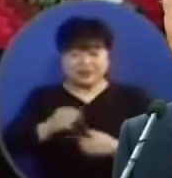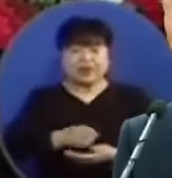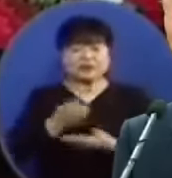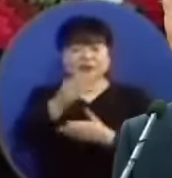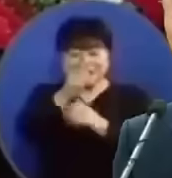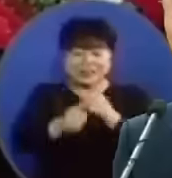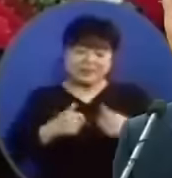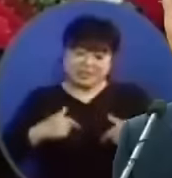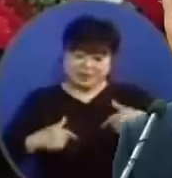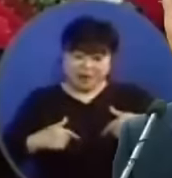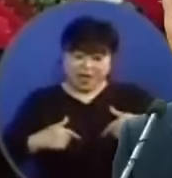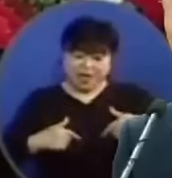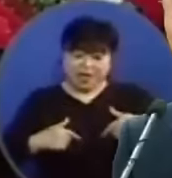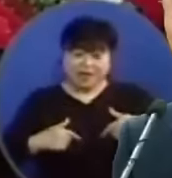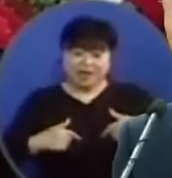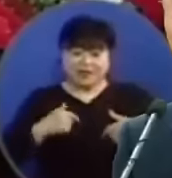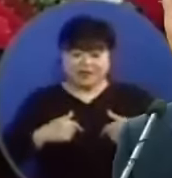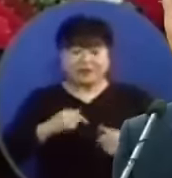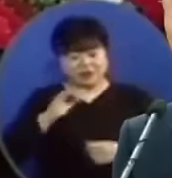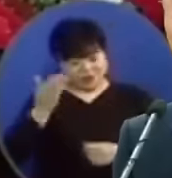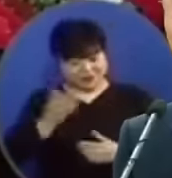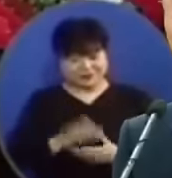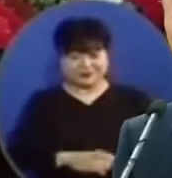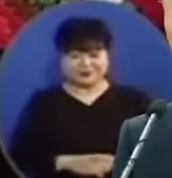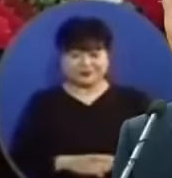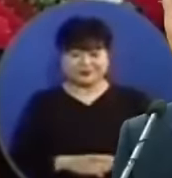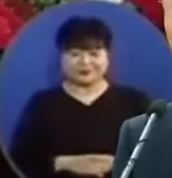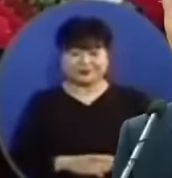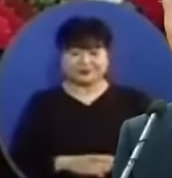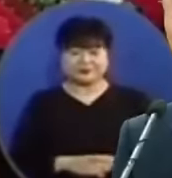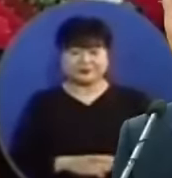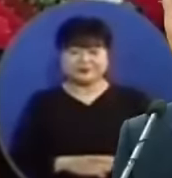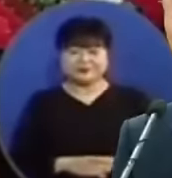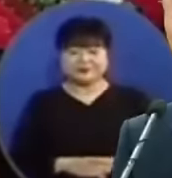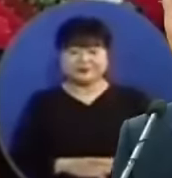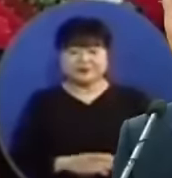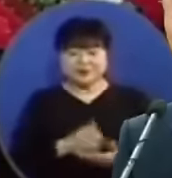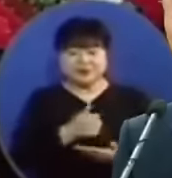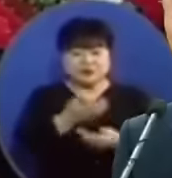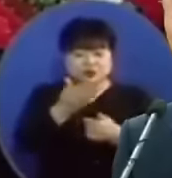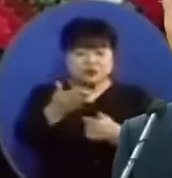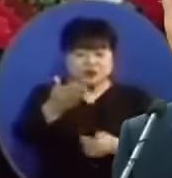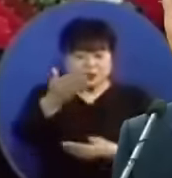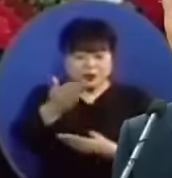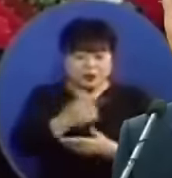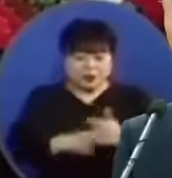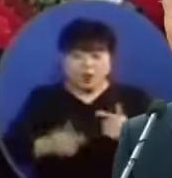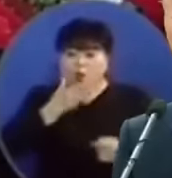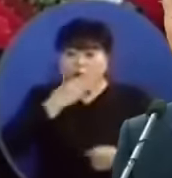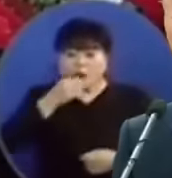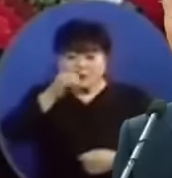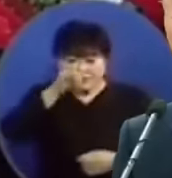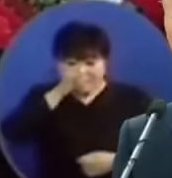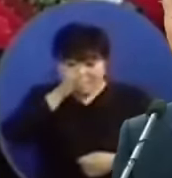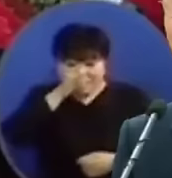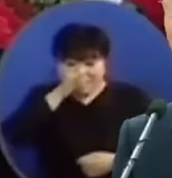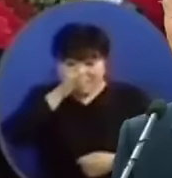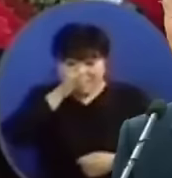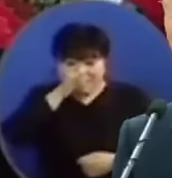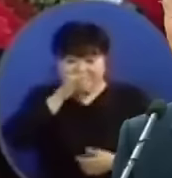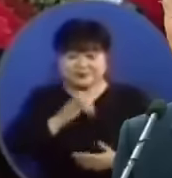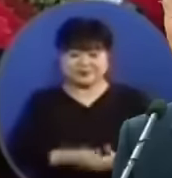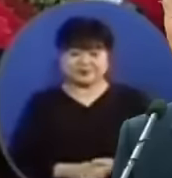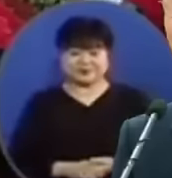주면 하나님이 기뻐하시면 우리가 기뻐할 수밖에 없는 것입니다. 사도행전 20장 35절에 주는 것이 받는 자보다 복이 있다.